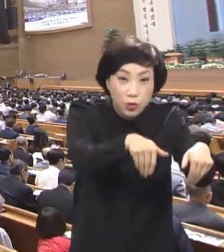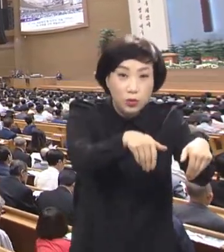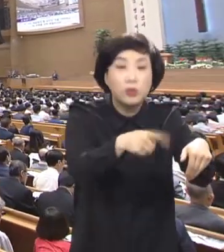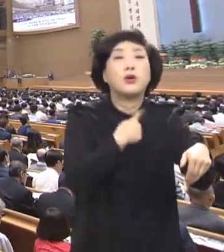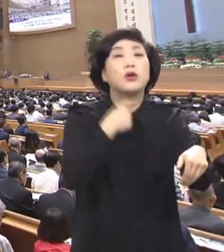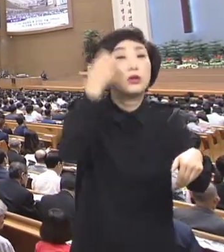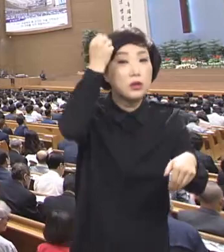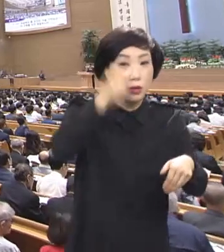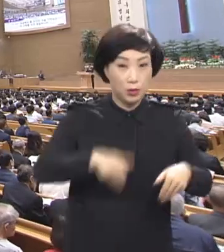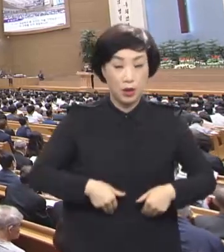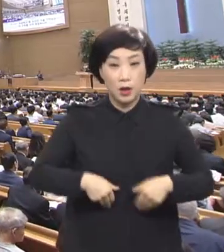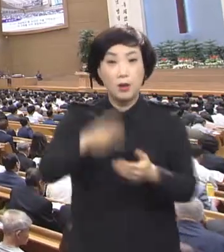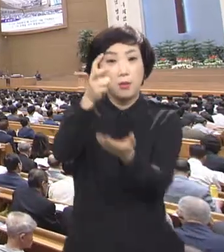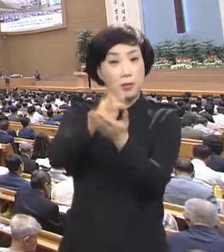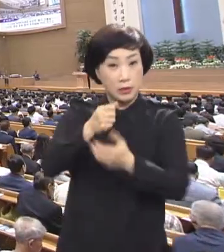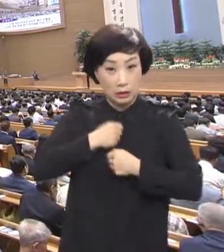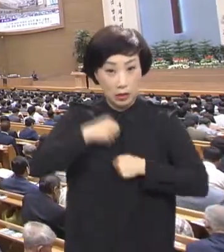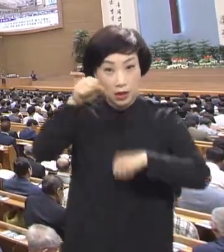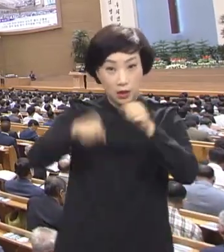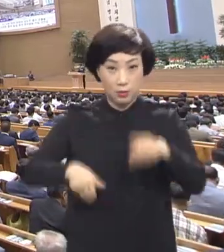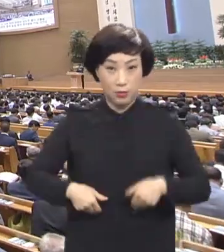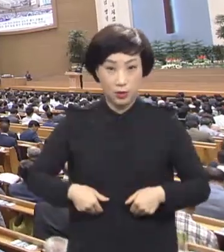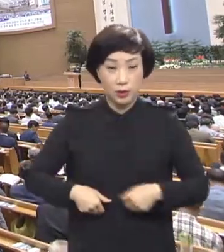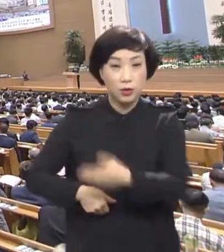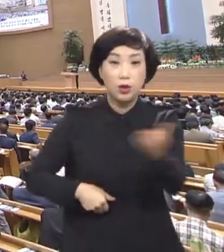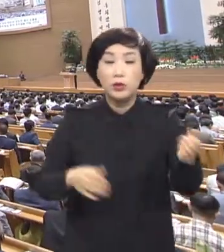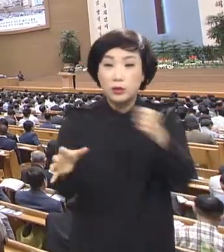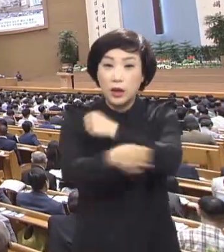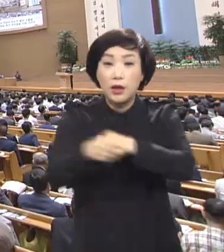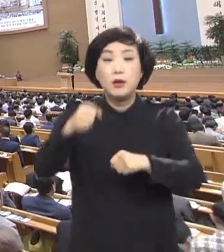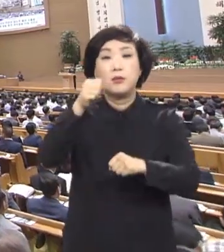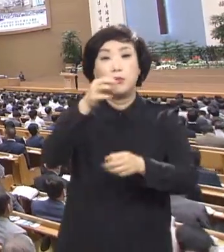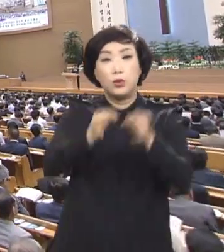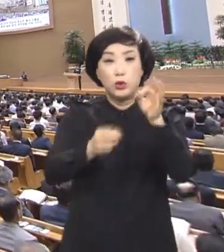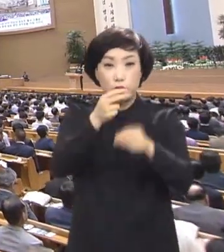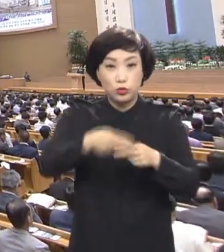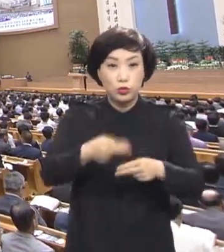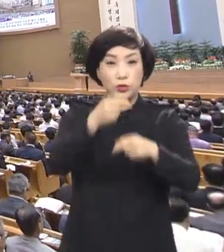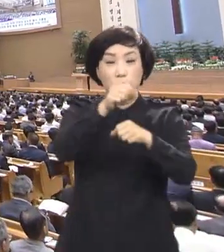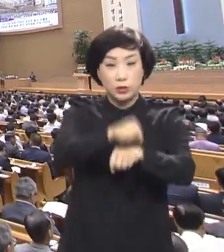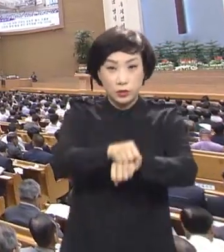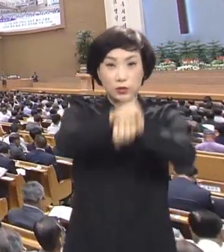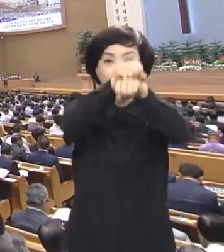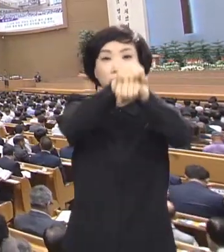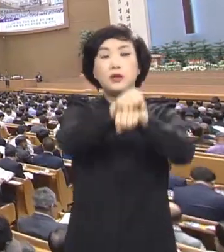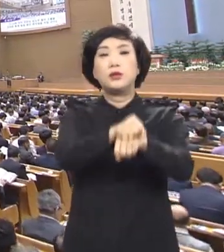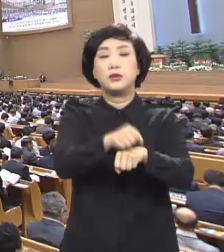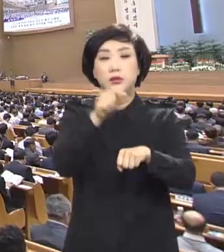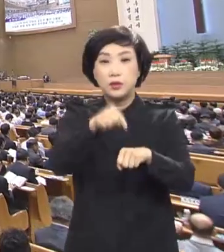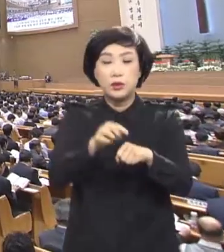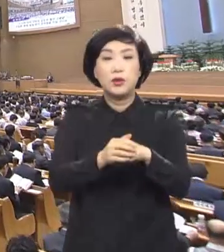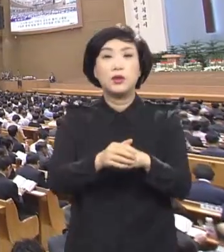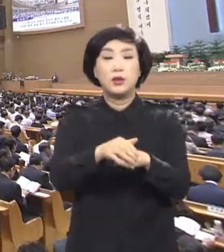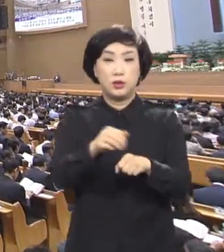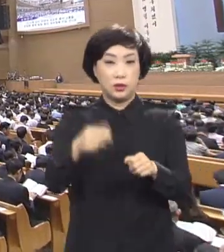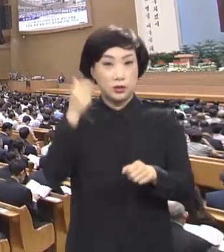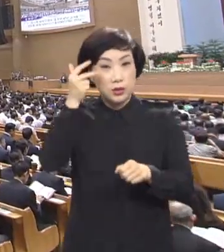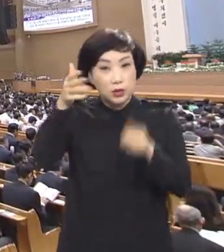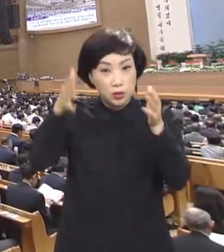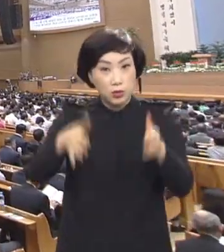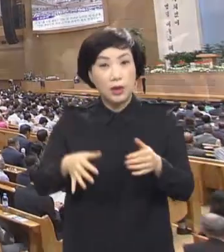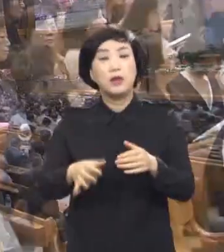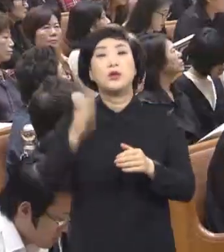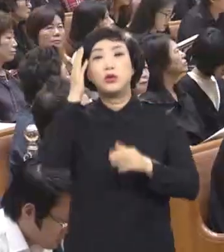기억하고 이 규례를 지켜 행할지니라 너희 타장마당과 포도주 틀에 소출을 수장한 후에 7일 동안 초막절을 지킬